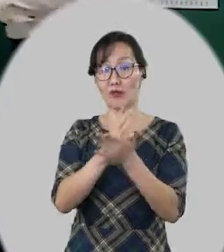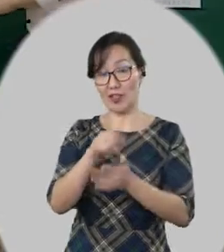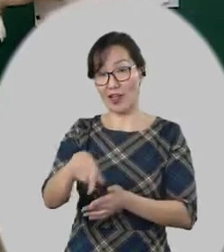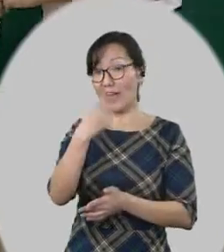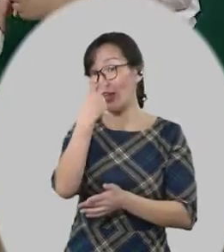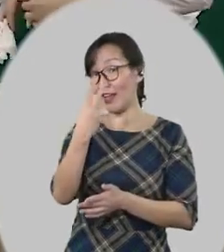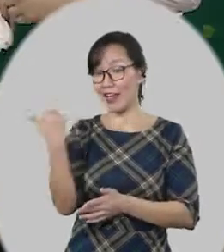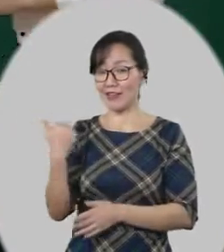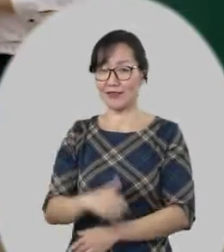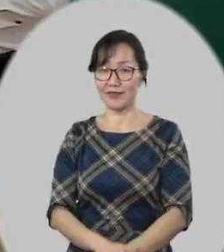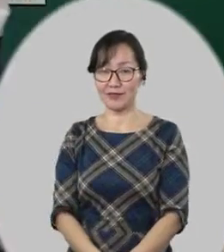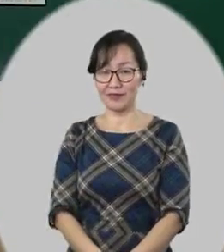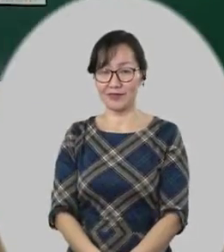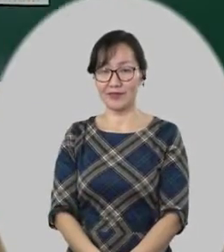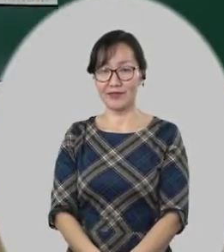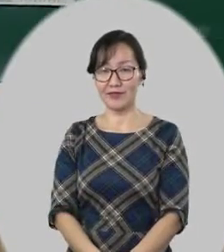За,